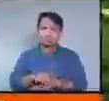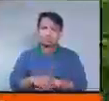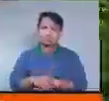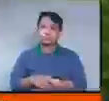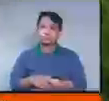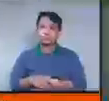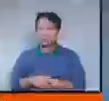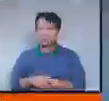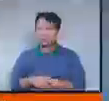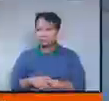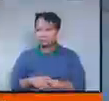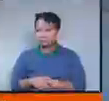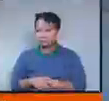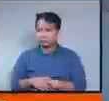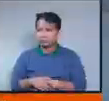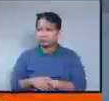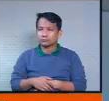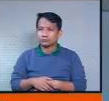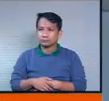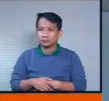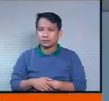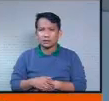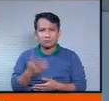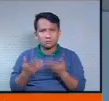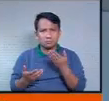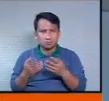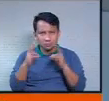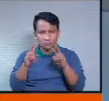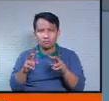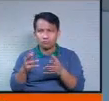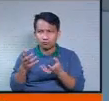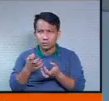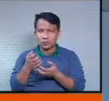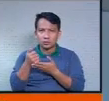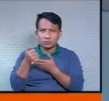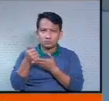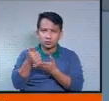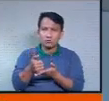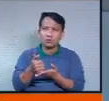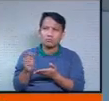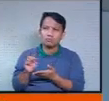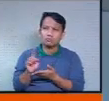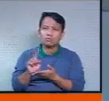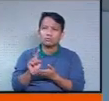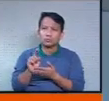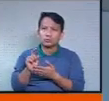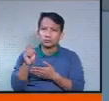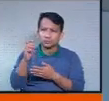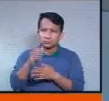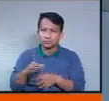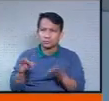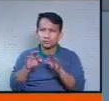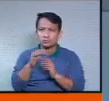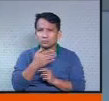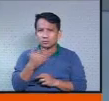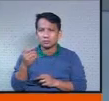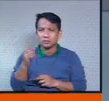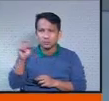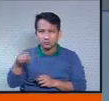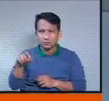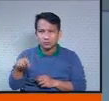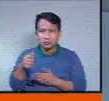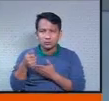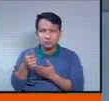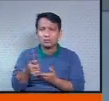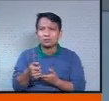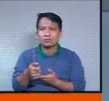Lord. Jem, baka may mga nanonood tayong gustong tumulong. Ano naman yung nakikita mong pinaka-kailangan ng